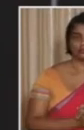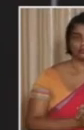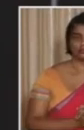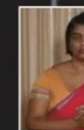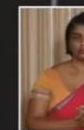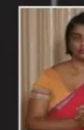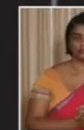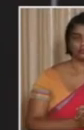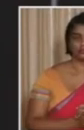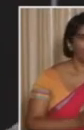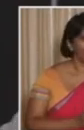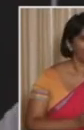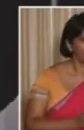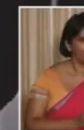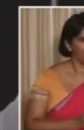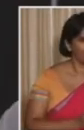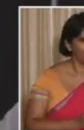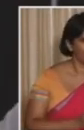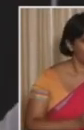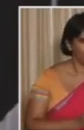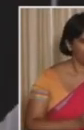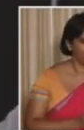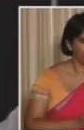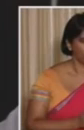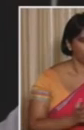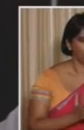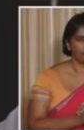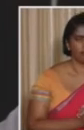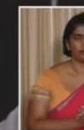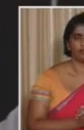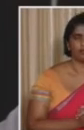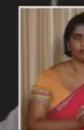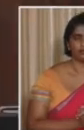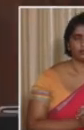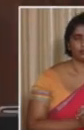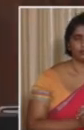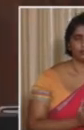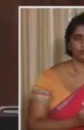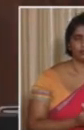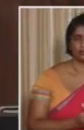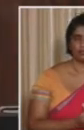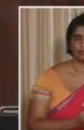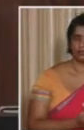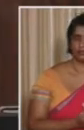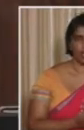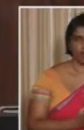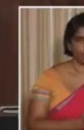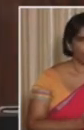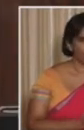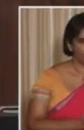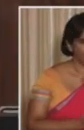honorable member what is the point of order namak yuwena I didn't mention that man namak yuwena man namay tumage member your name was not mentioned mama tumage namak